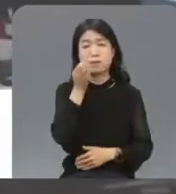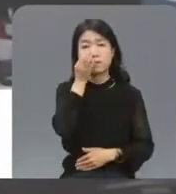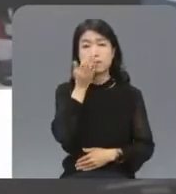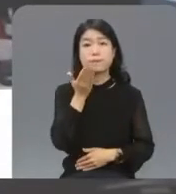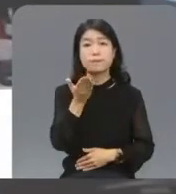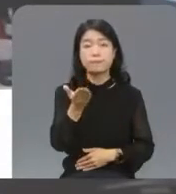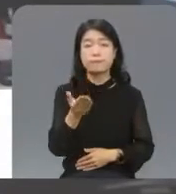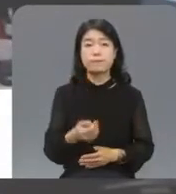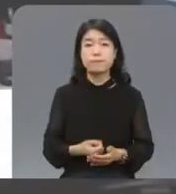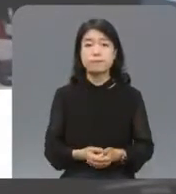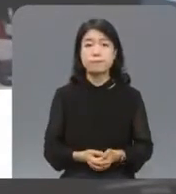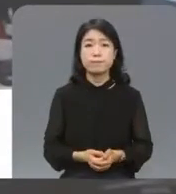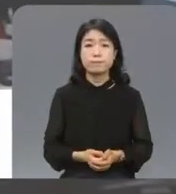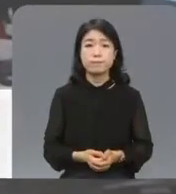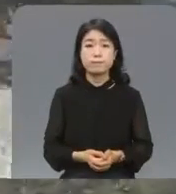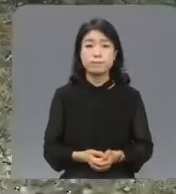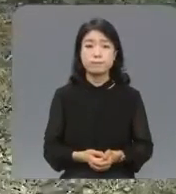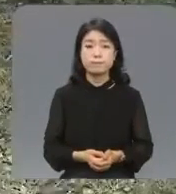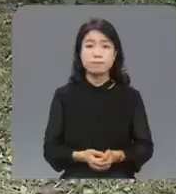보도입니다.